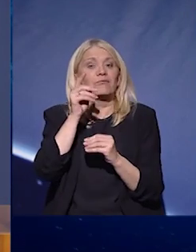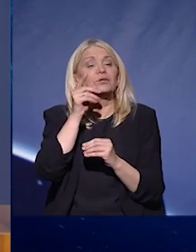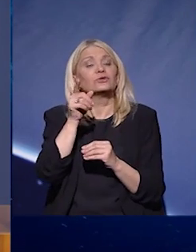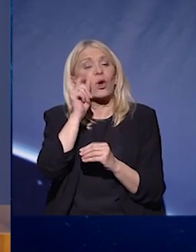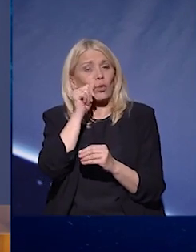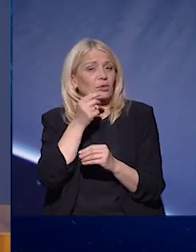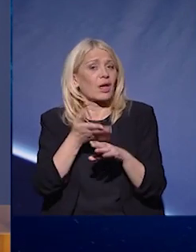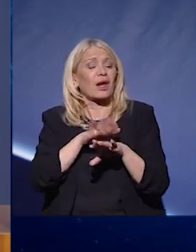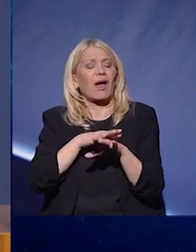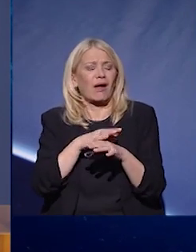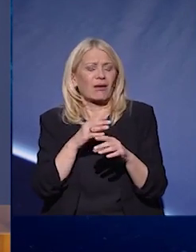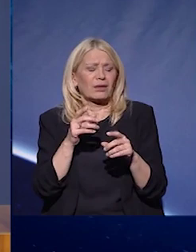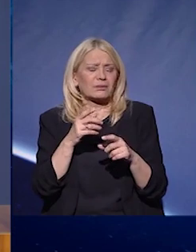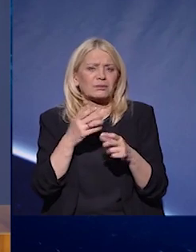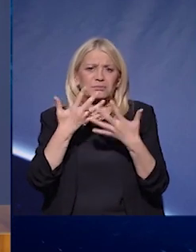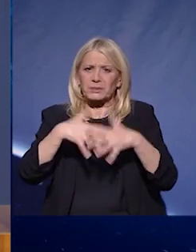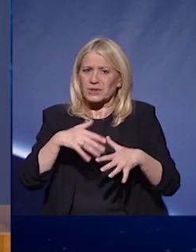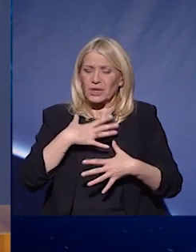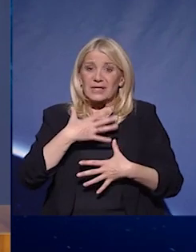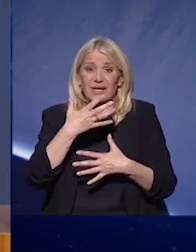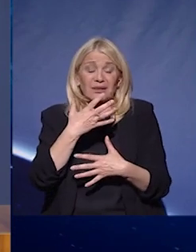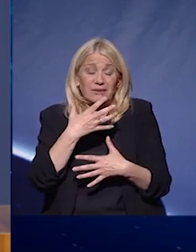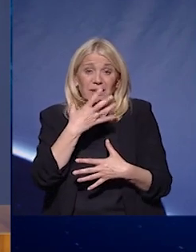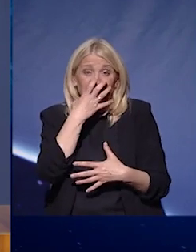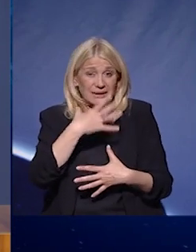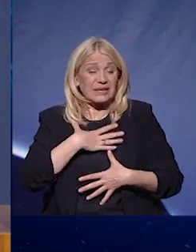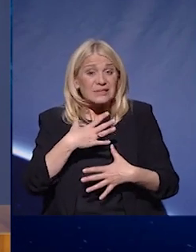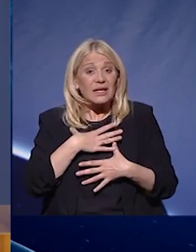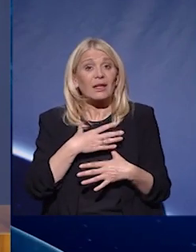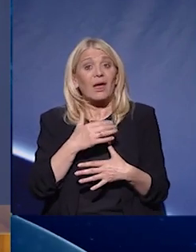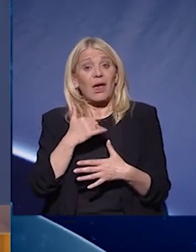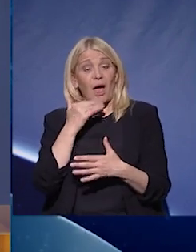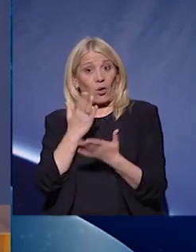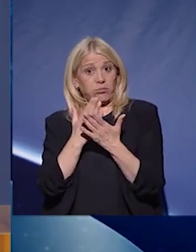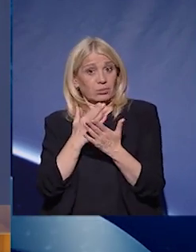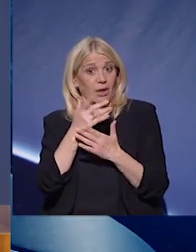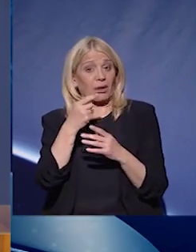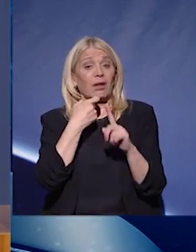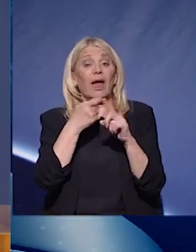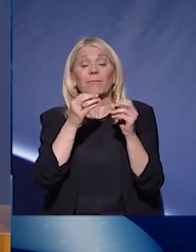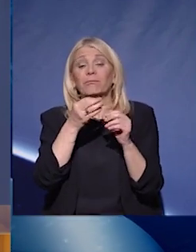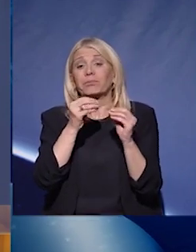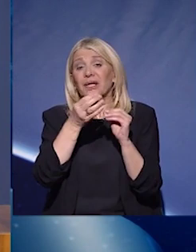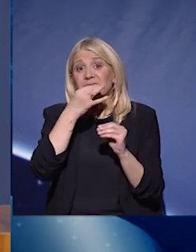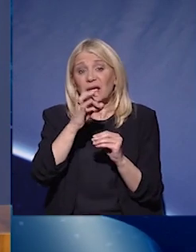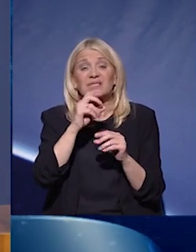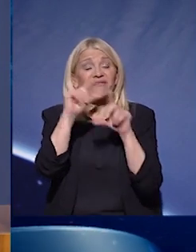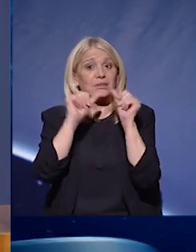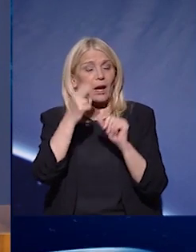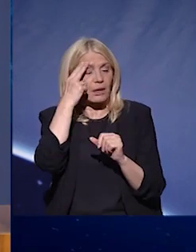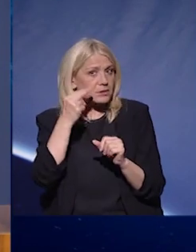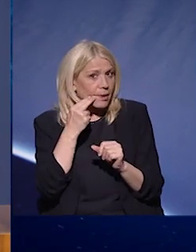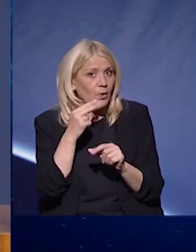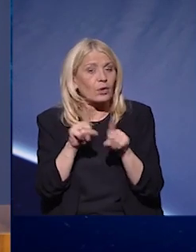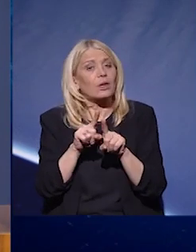na respiratoru. Zatim posle, ako se zadese negde u KBC Zvezdara ili u KBC Zemun,